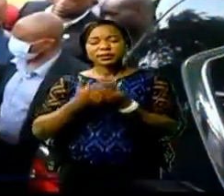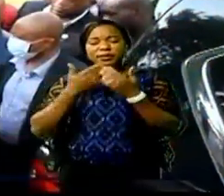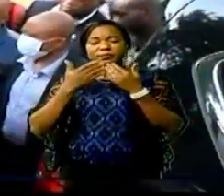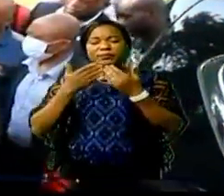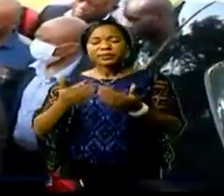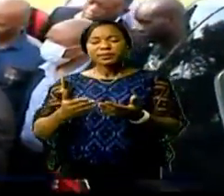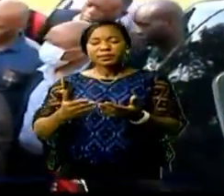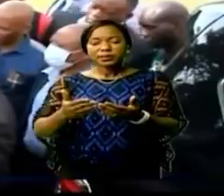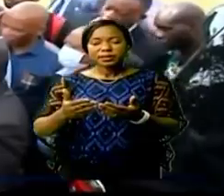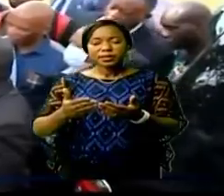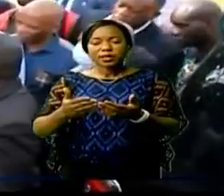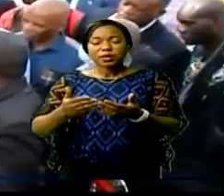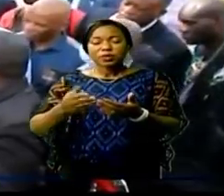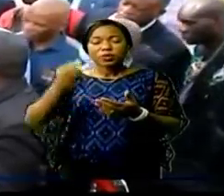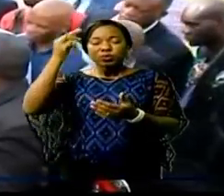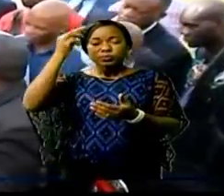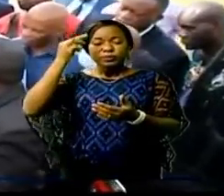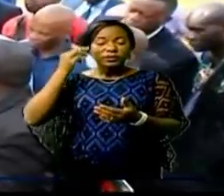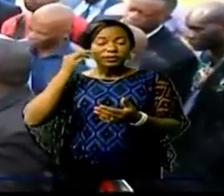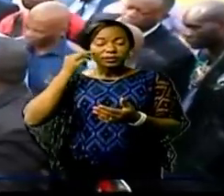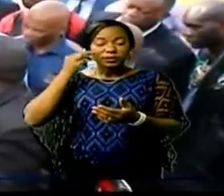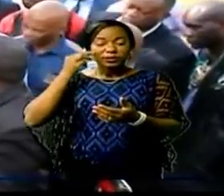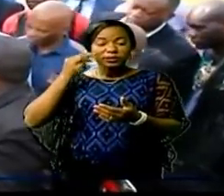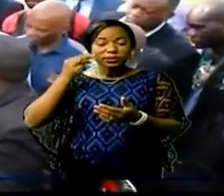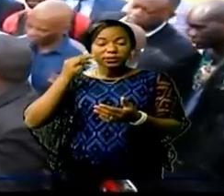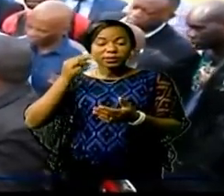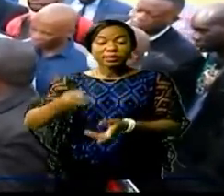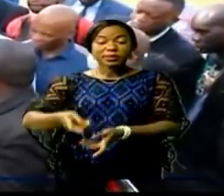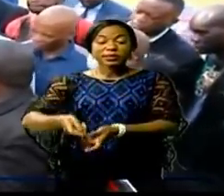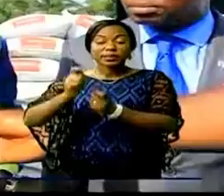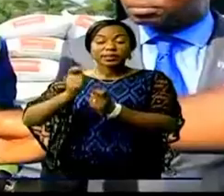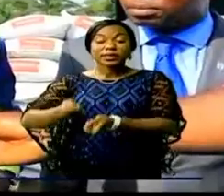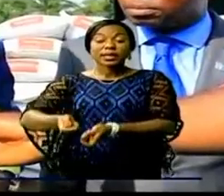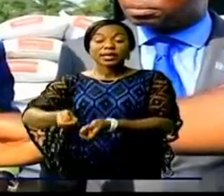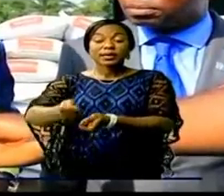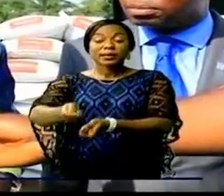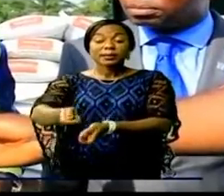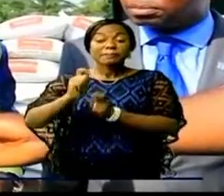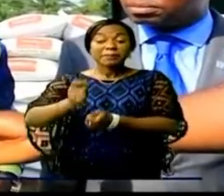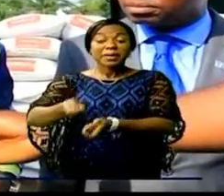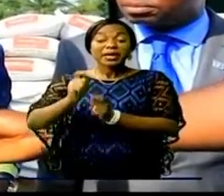de la Pêche. Mais nous demandons aussi